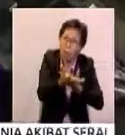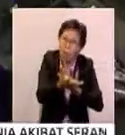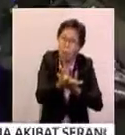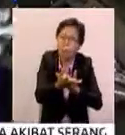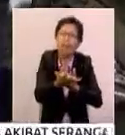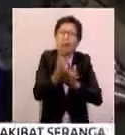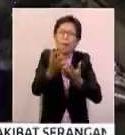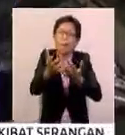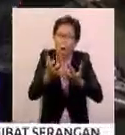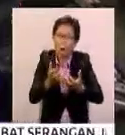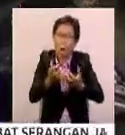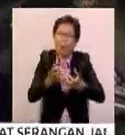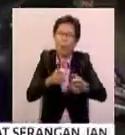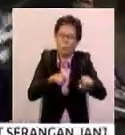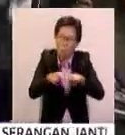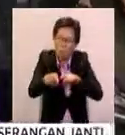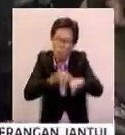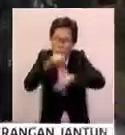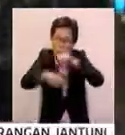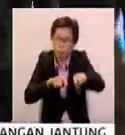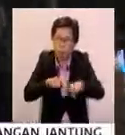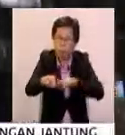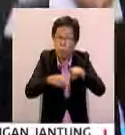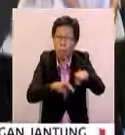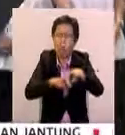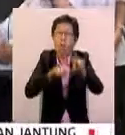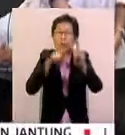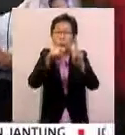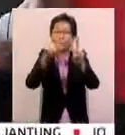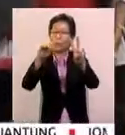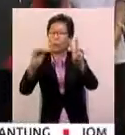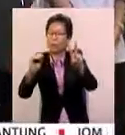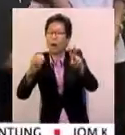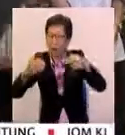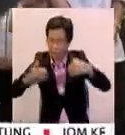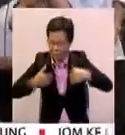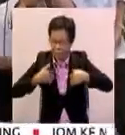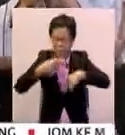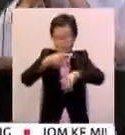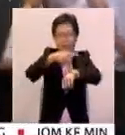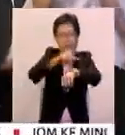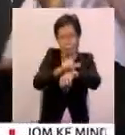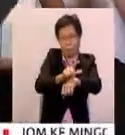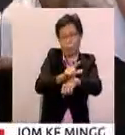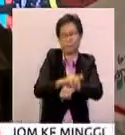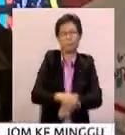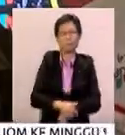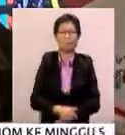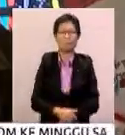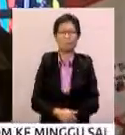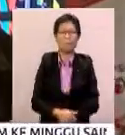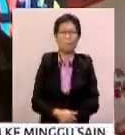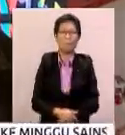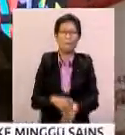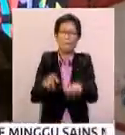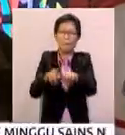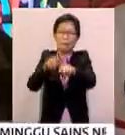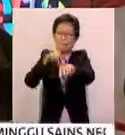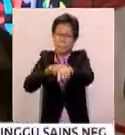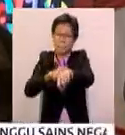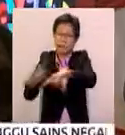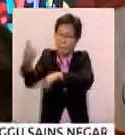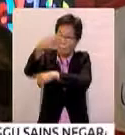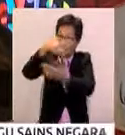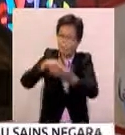Mohamad yang mahukan perlumbaan berstatus Horse 2.0 diadakan di Langkawi. Pada masa yang sama pada hari